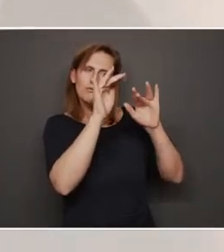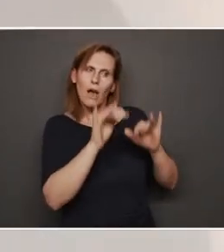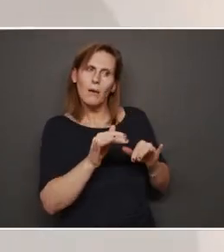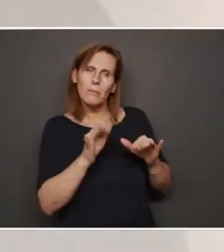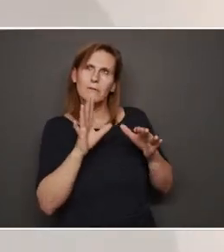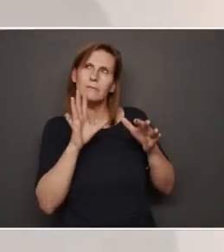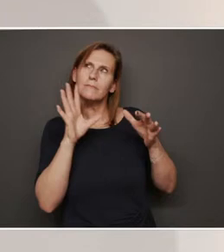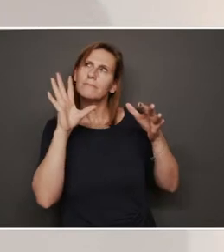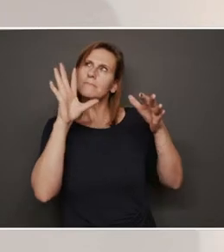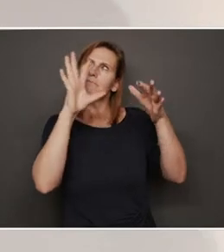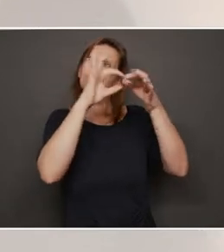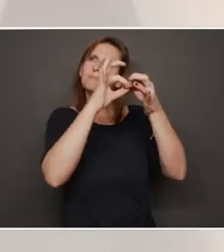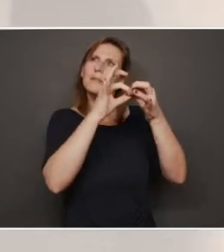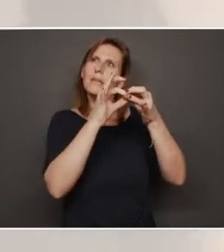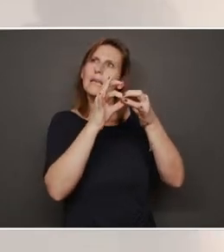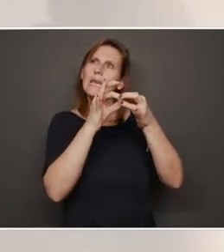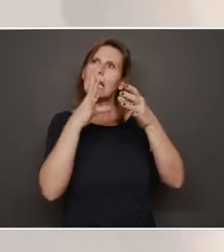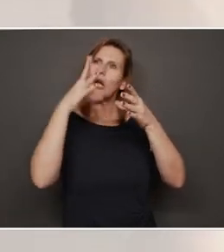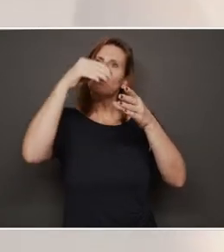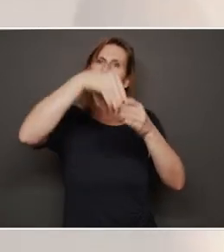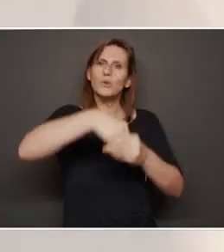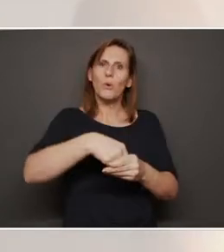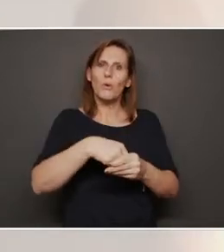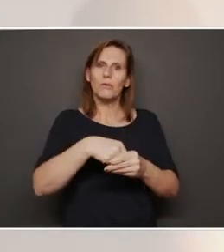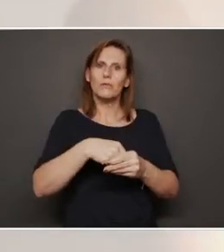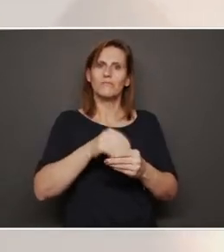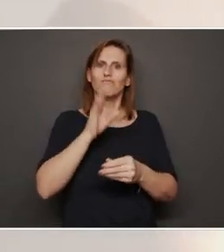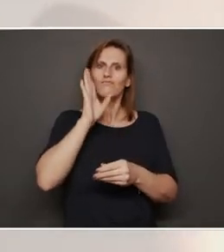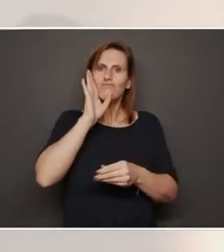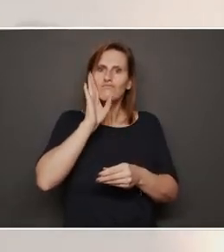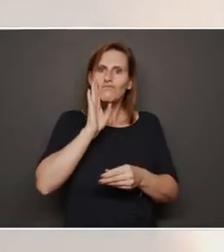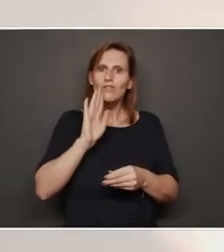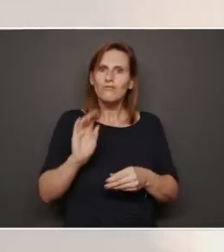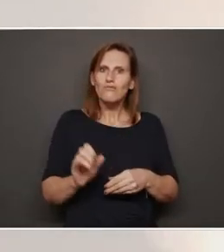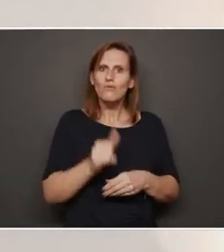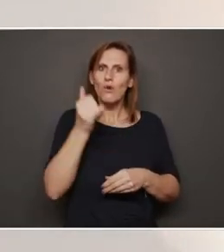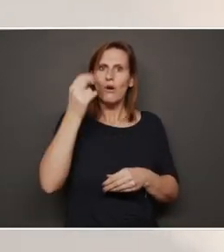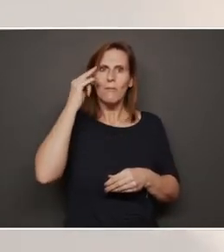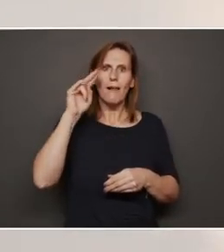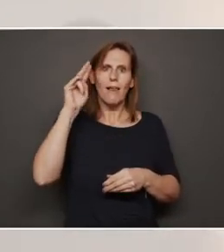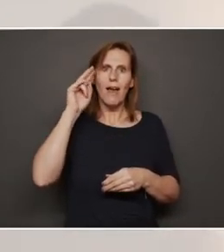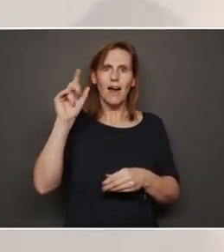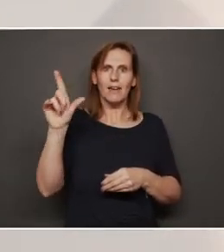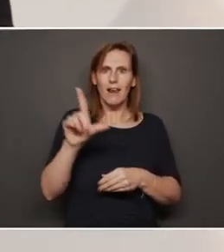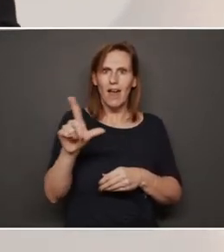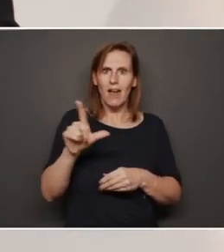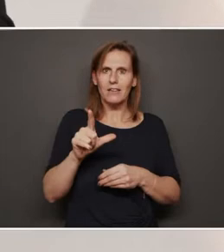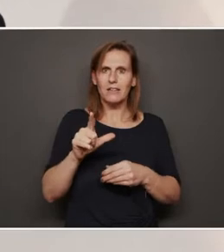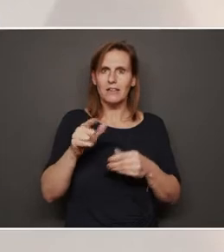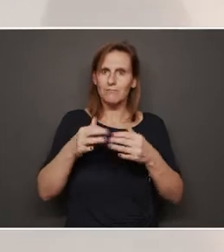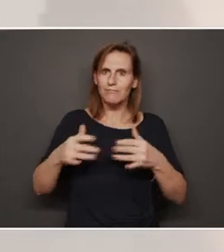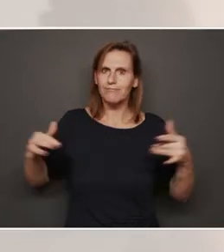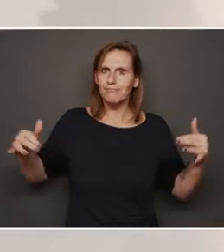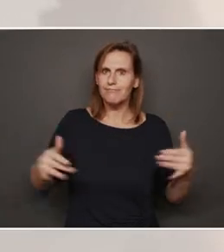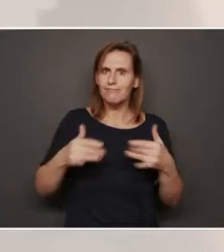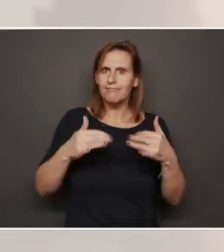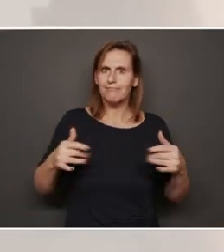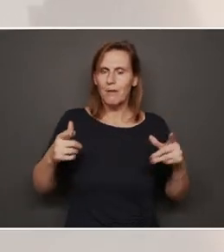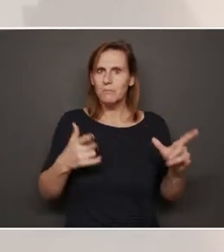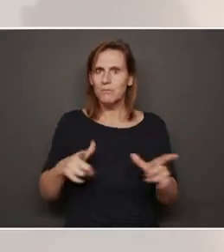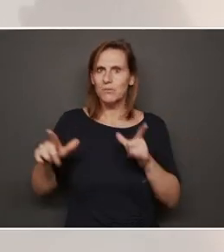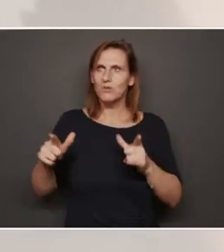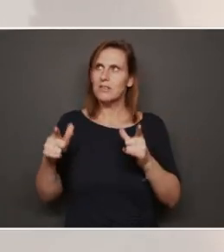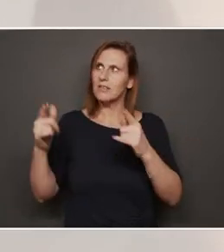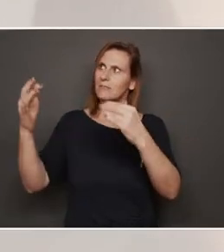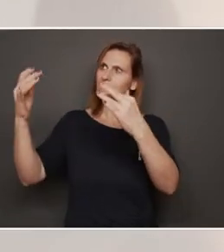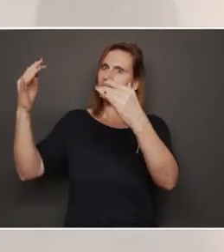ich mit Inklusion, darf ich den Herrn Otto Lechner bitten, uns ein